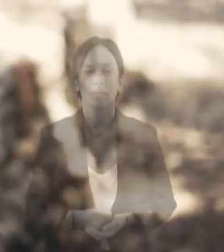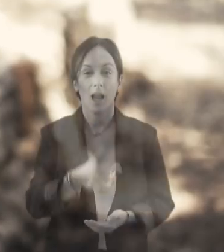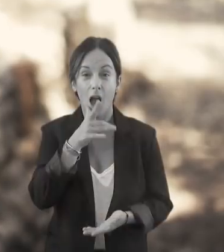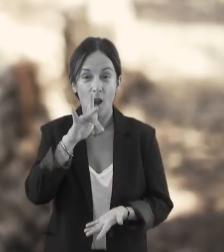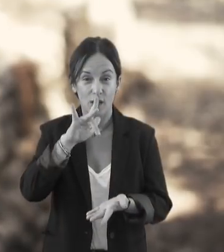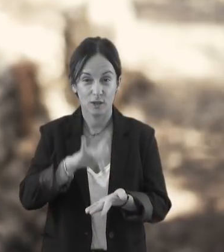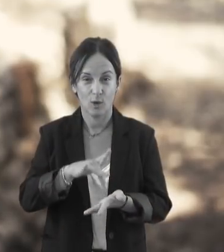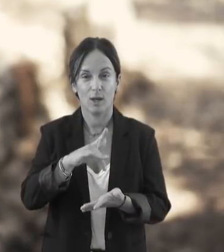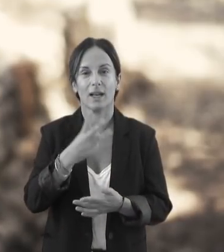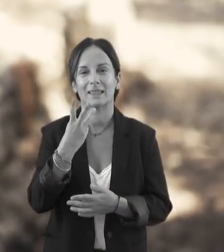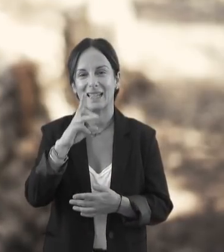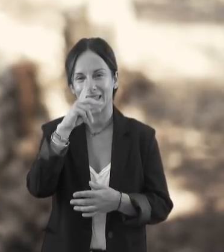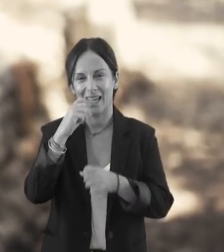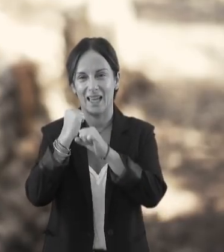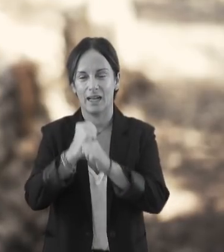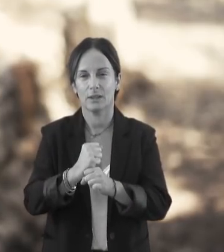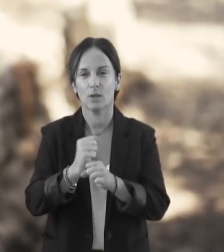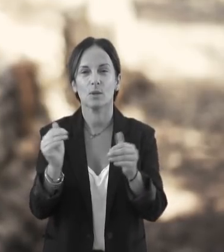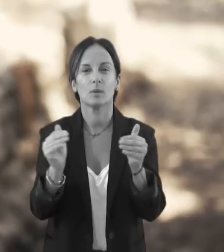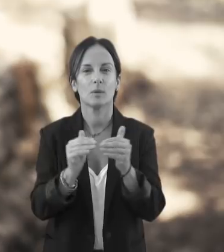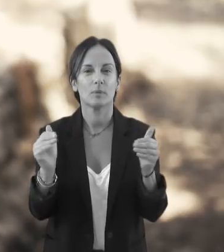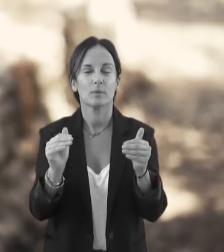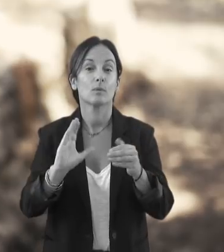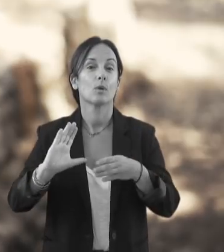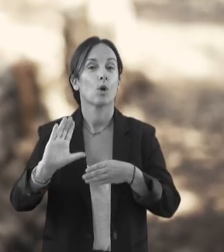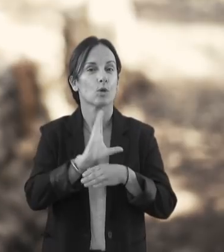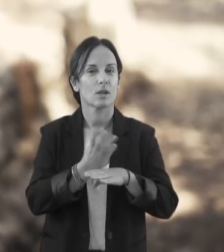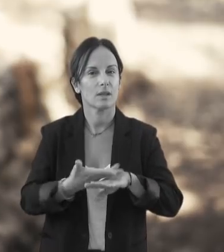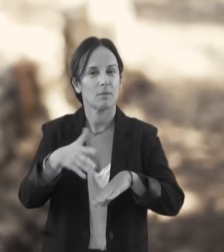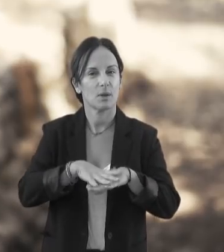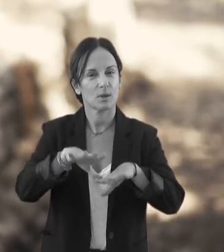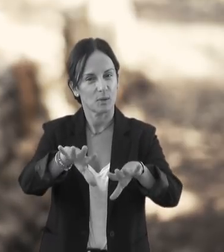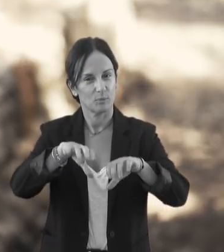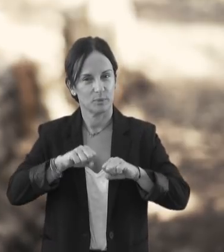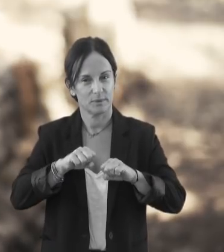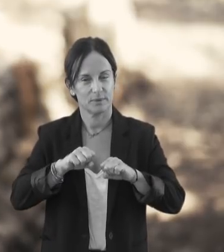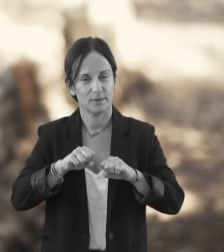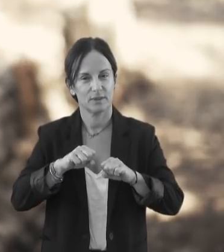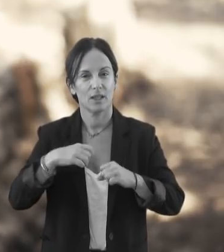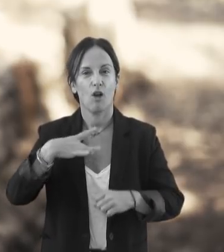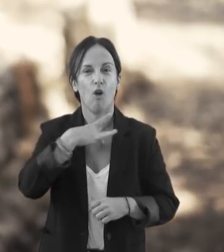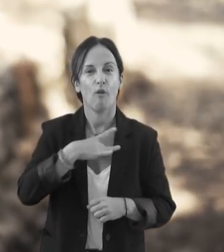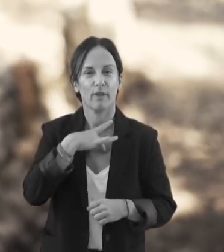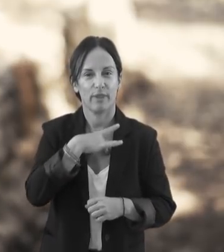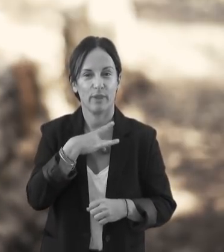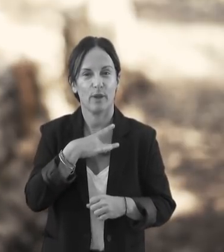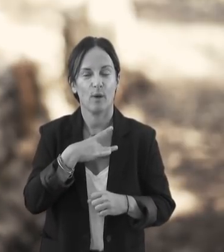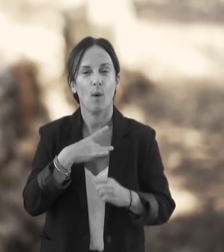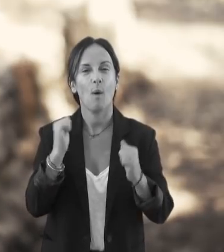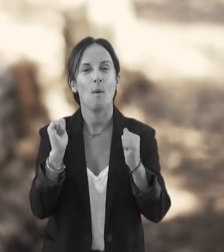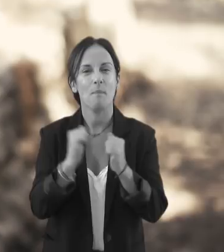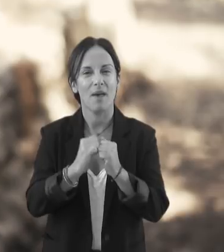Ara fa 30 anys que començà una relació d'esconsell amb un ofici, l'ofici de